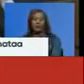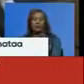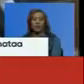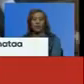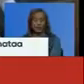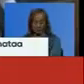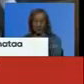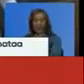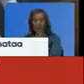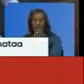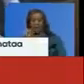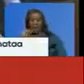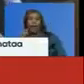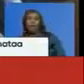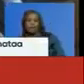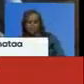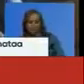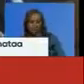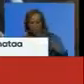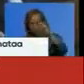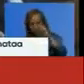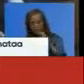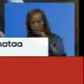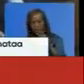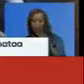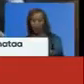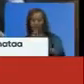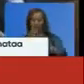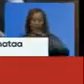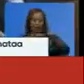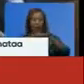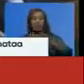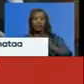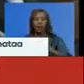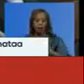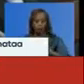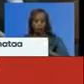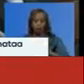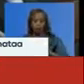ፕሮግራም የማስትሬትስ ዲግሪ በቢዝነስ አድሚኒስትሬሽን ያላቸው፣